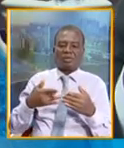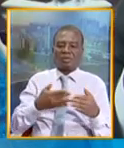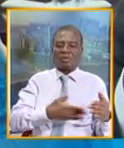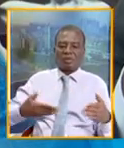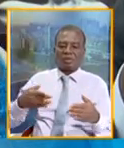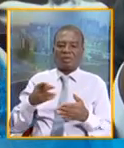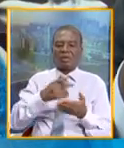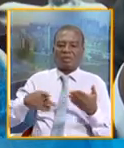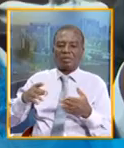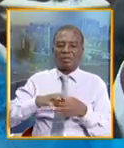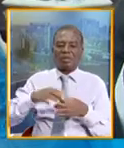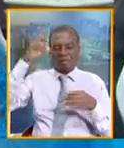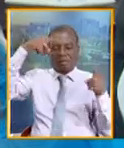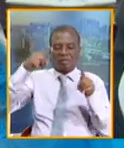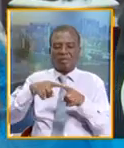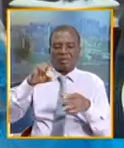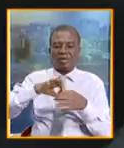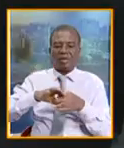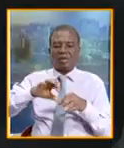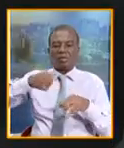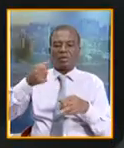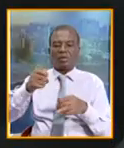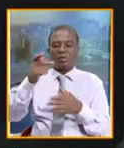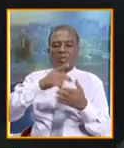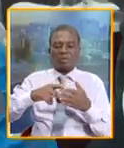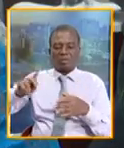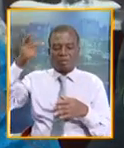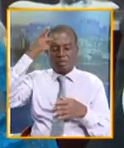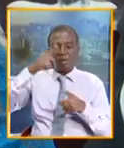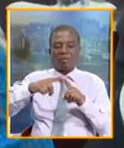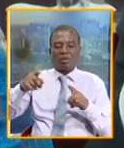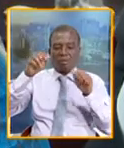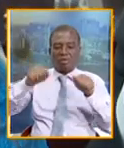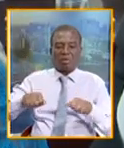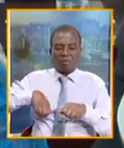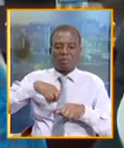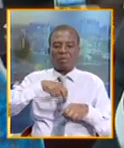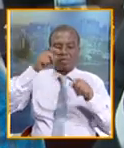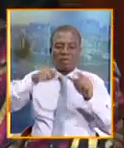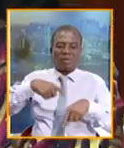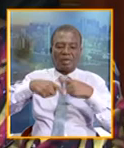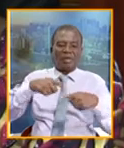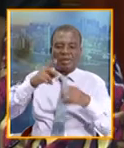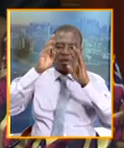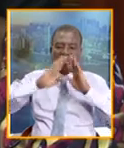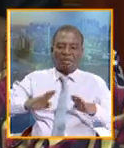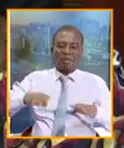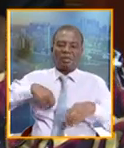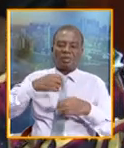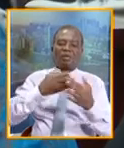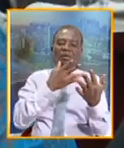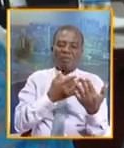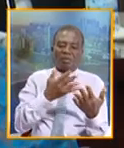part de nos frères des autres partis politiques. Mais, puisque nous devons aller à la paix, nous allons